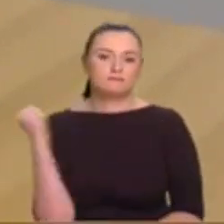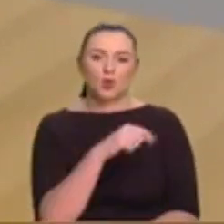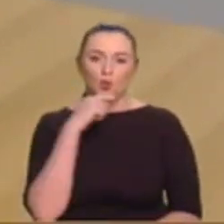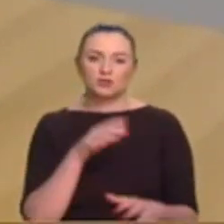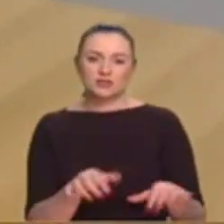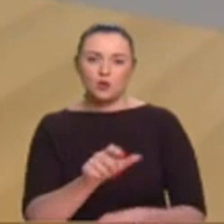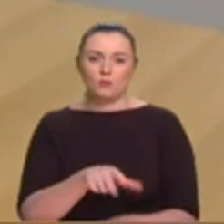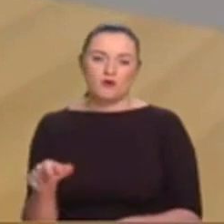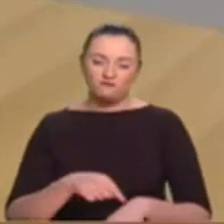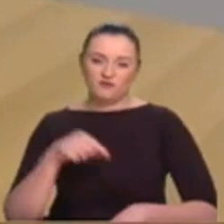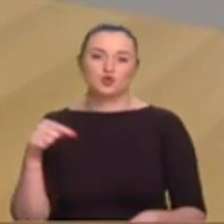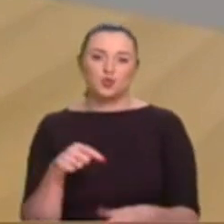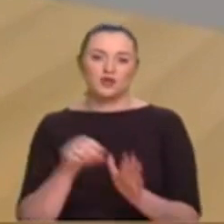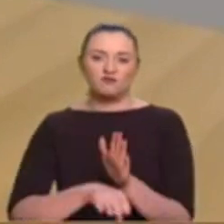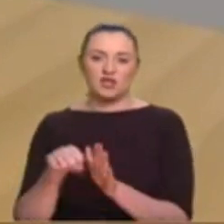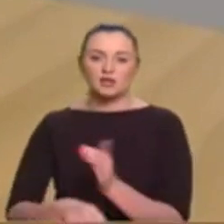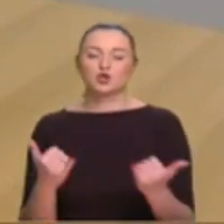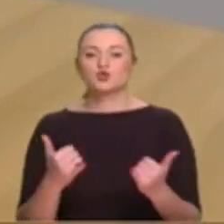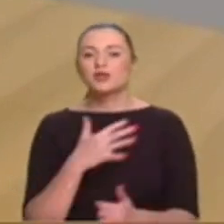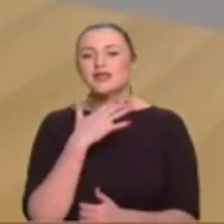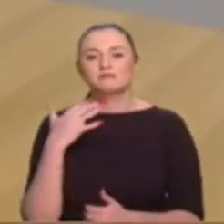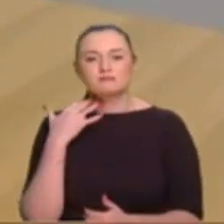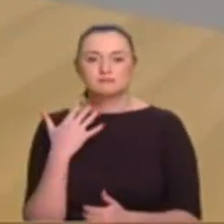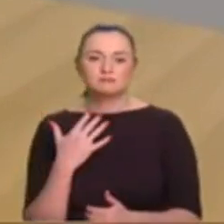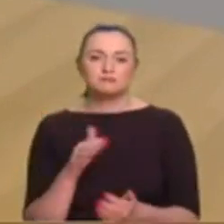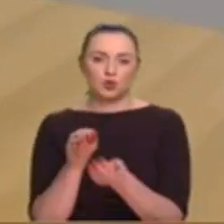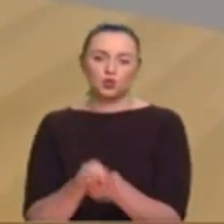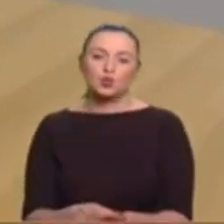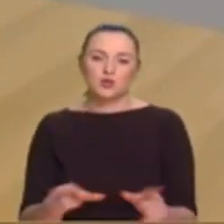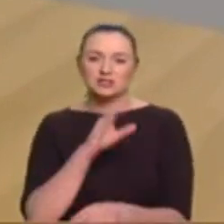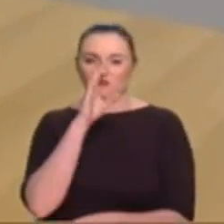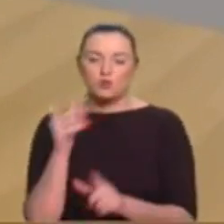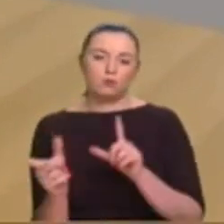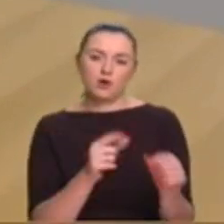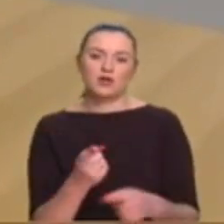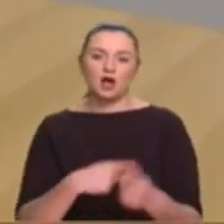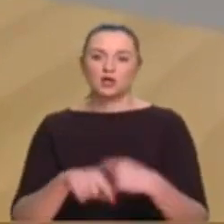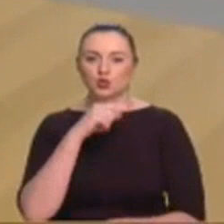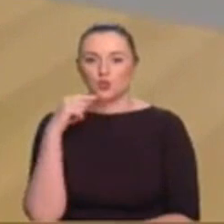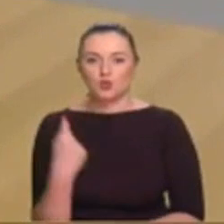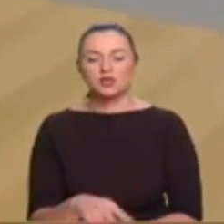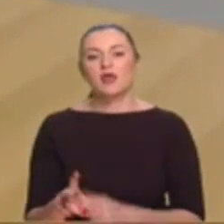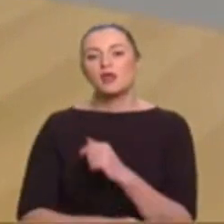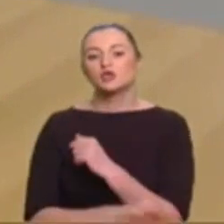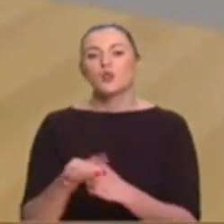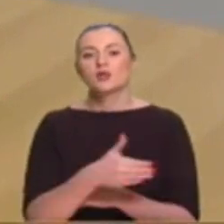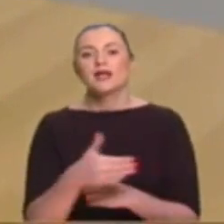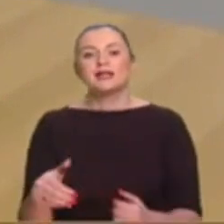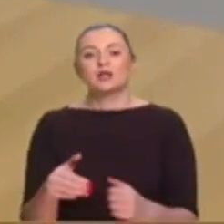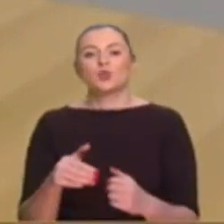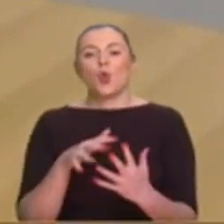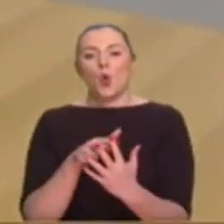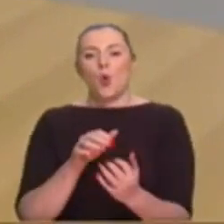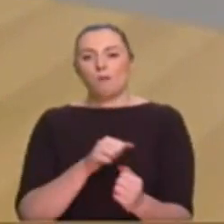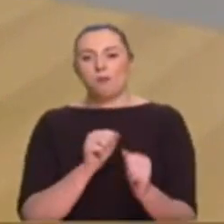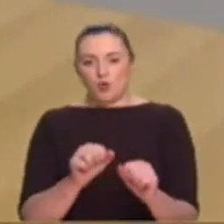окупантам відчутні втрати. Сьогодні десятки, якщо не сотні трун з ворогами, поїдуть назад до Росії. На сході лінію оборони ми втримали.